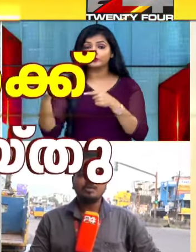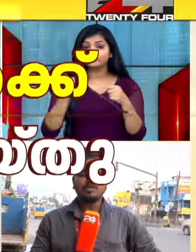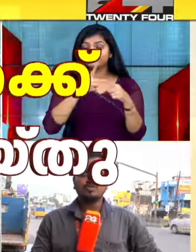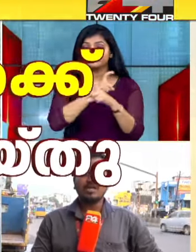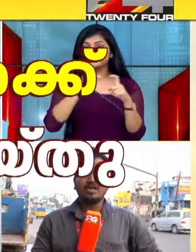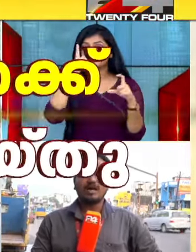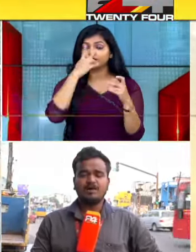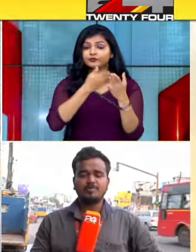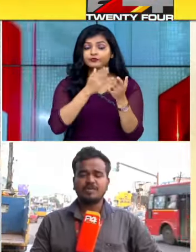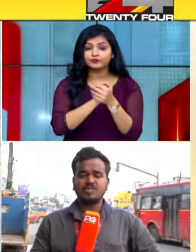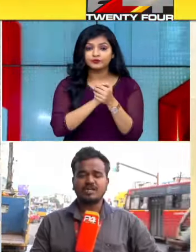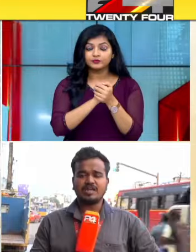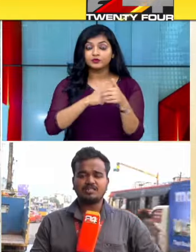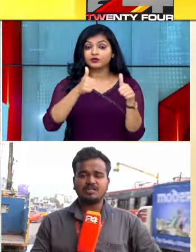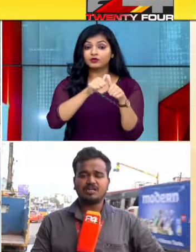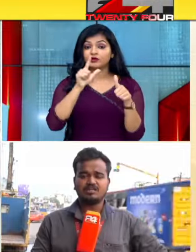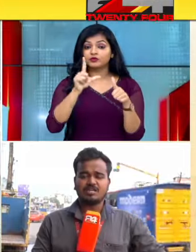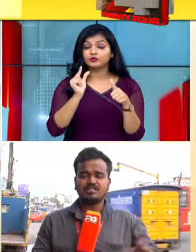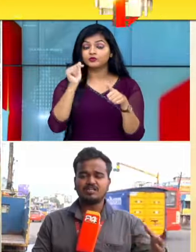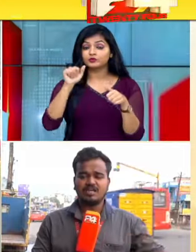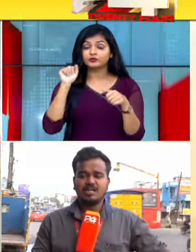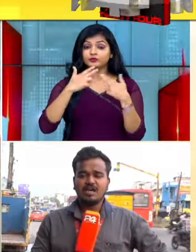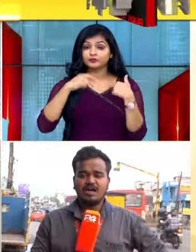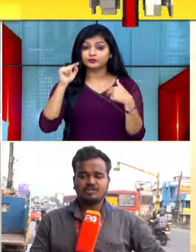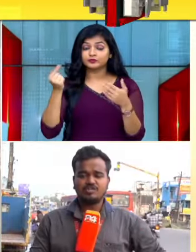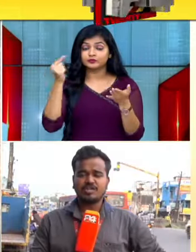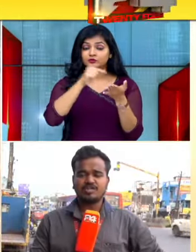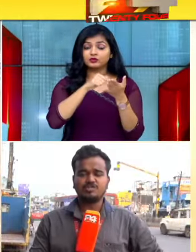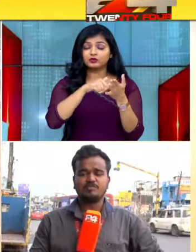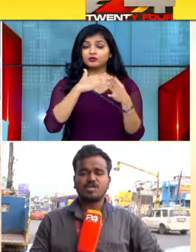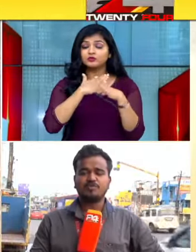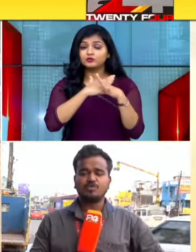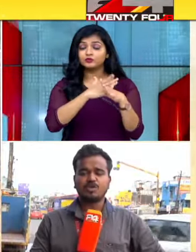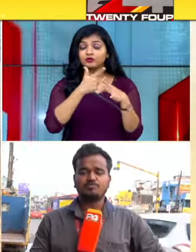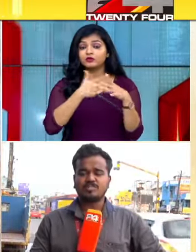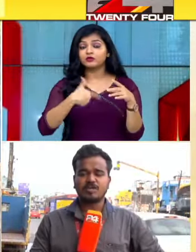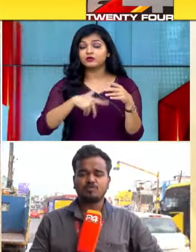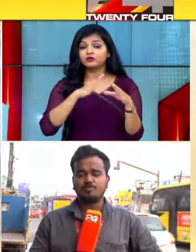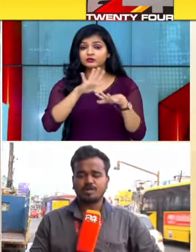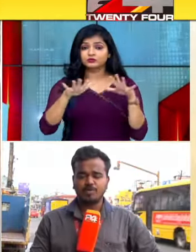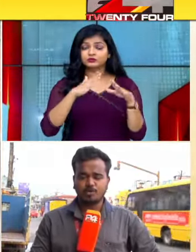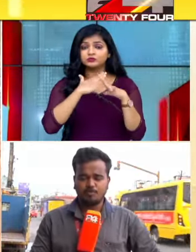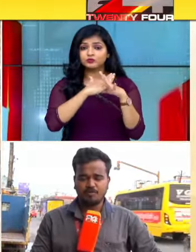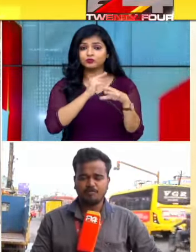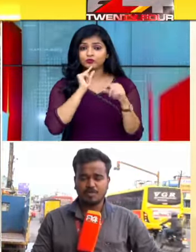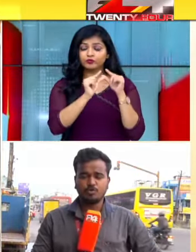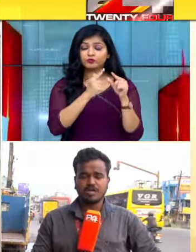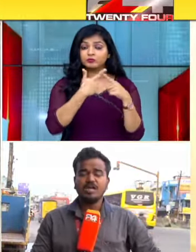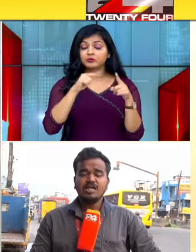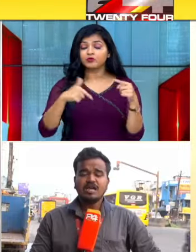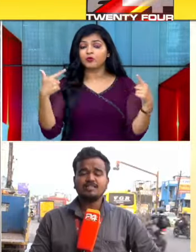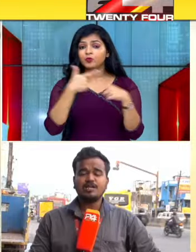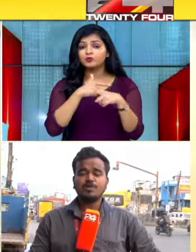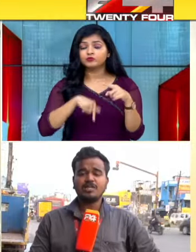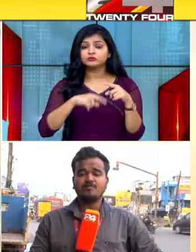തന്നെ അല്ലു അർജുൻ്റെ അഭിഭാഷകർ ഏത് തരത്തിൽ അതിനെ ചിത്രീകരിക്കാൻ ശ്രമിച്ചാലും അതിനൊക്കെയും വ്യക്തമായിട്ടുള്ളൊരു മറുപടി കൂടി ഇപ്പോൾ